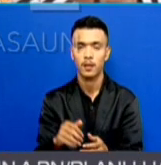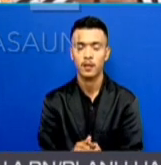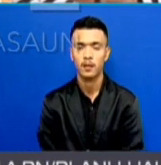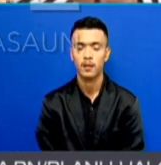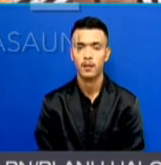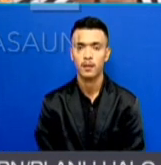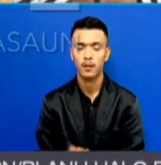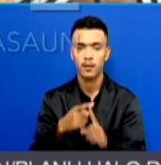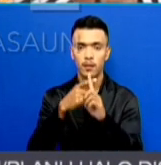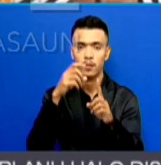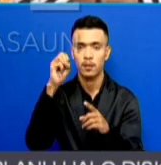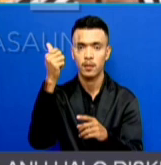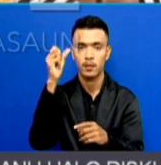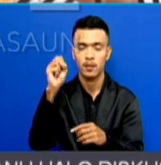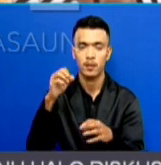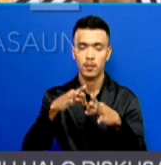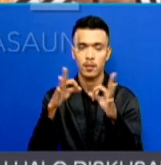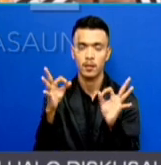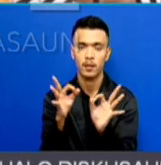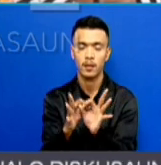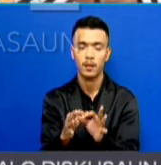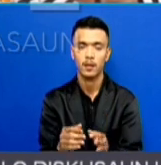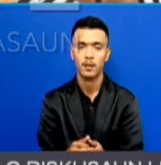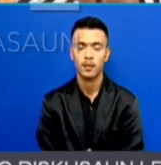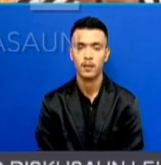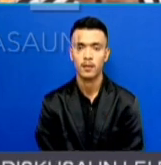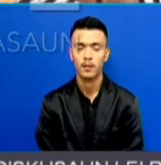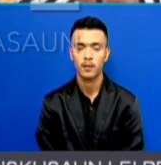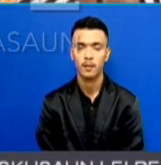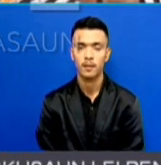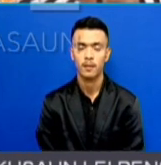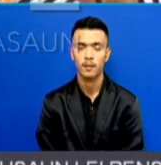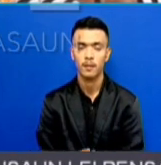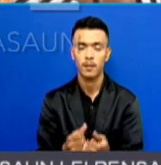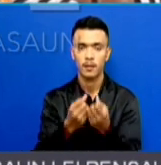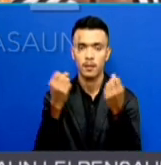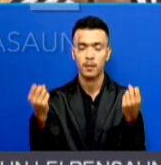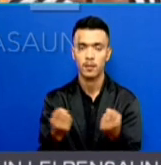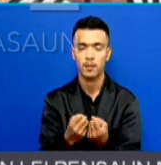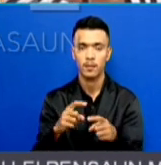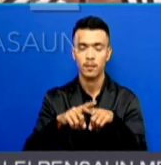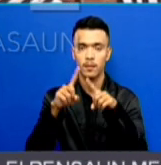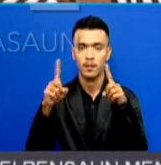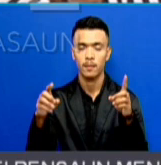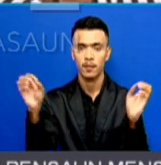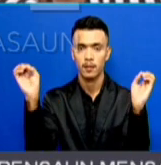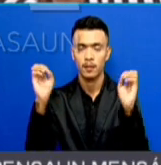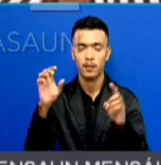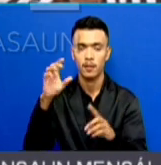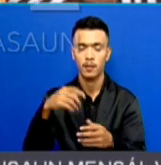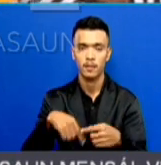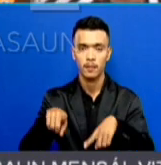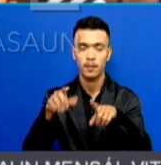Eduni usi sas mai hadia mespoi ku serba la ya maite. Serla atendimento. Usi suku baduni. Mai to sermai serla ya sis ba mi serba